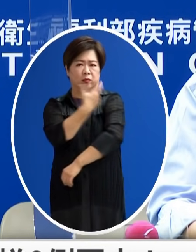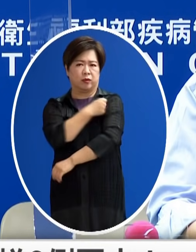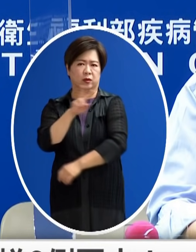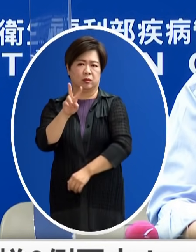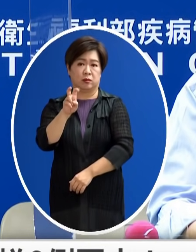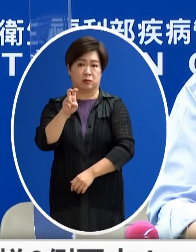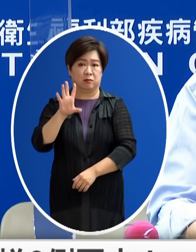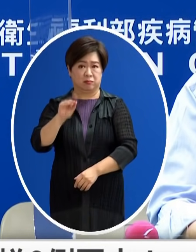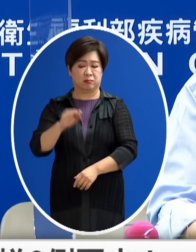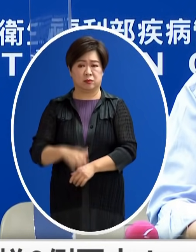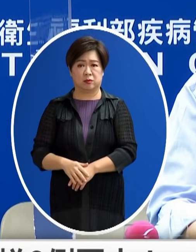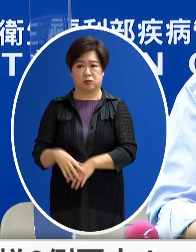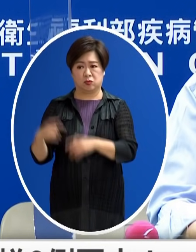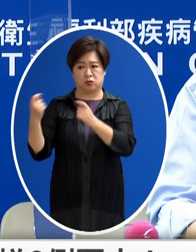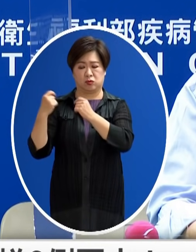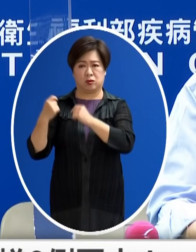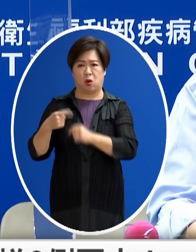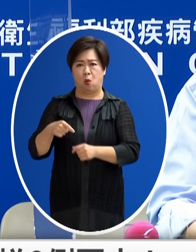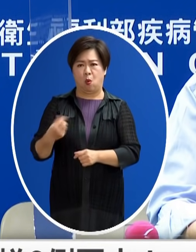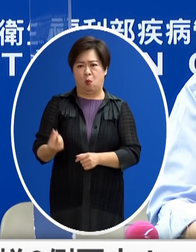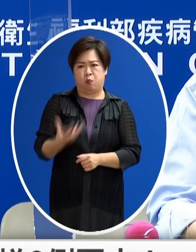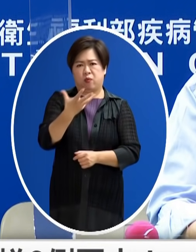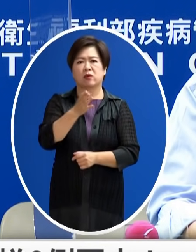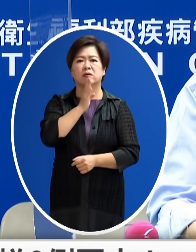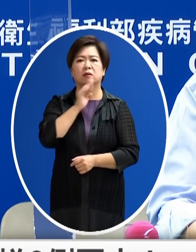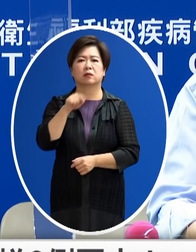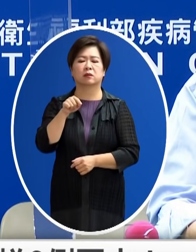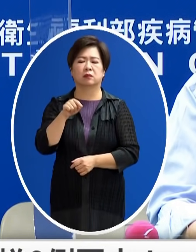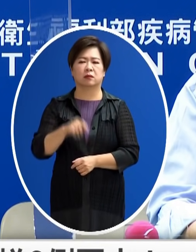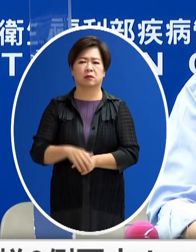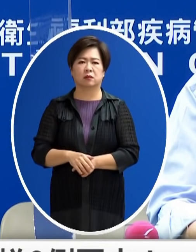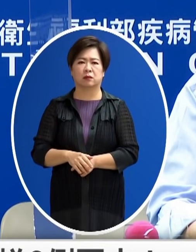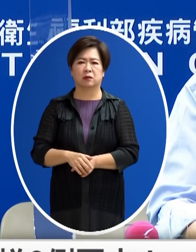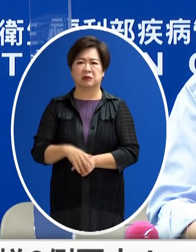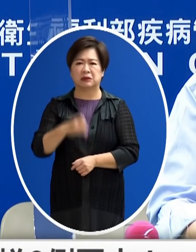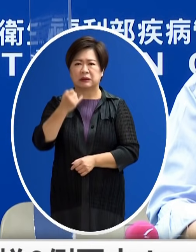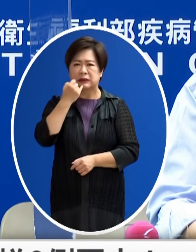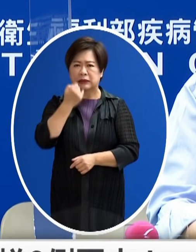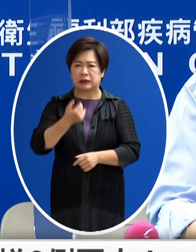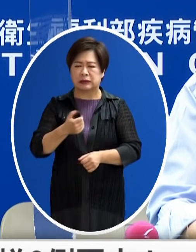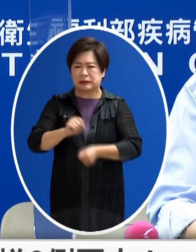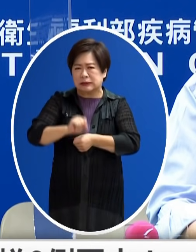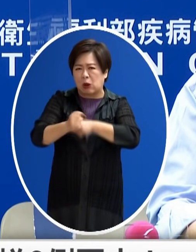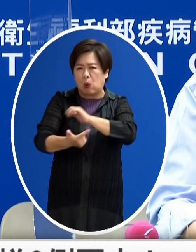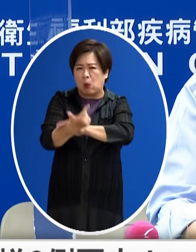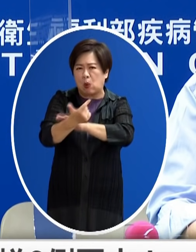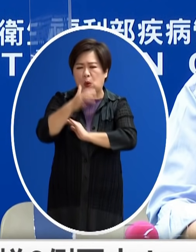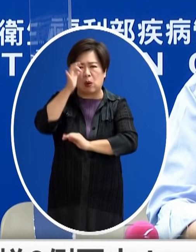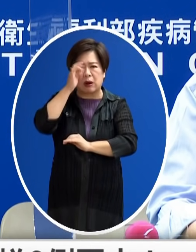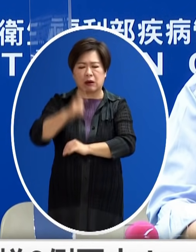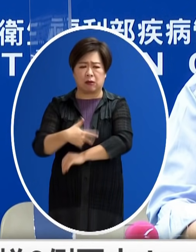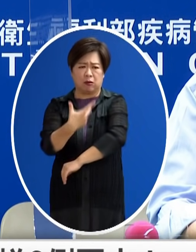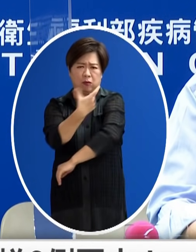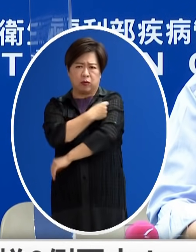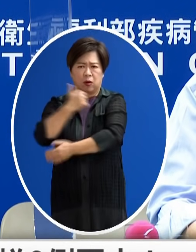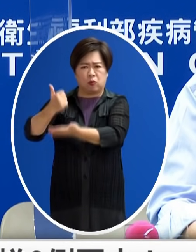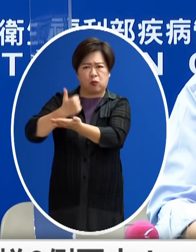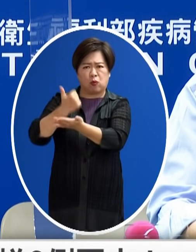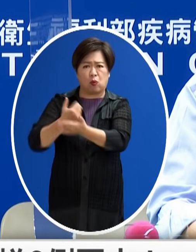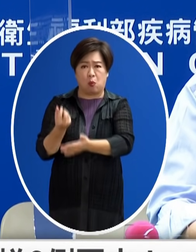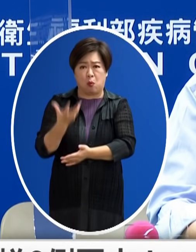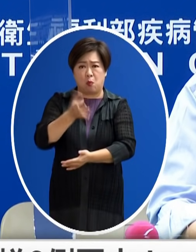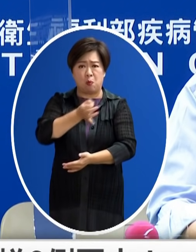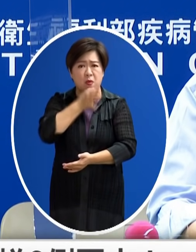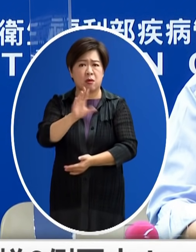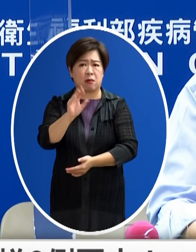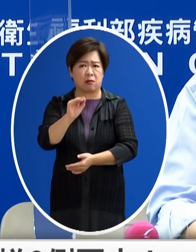大概是这段时间的最多。好，那当然能不能打得很快，那当然跟疫苗的供应也有关系。那